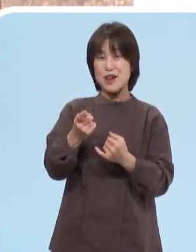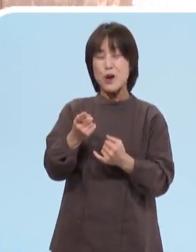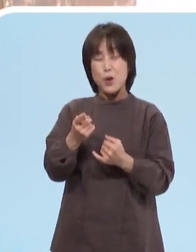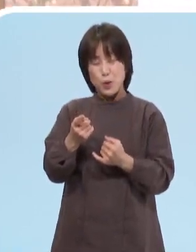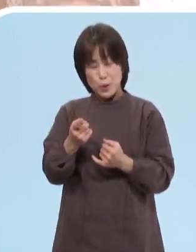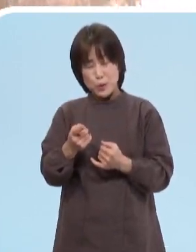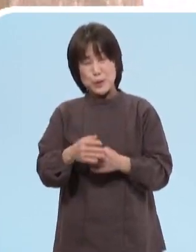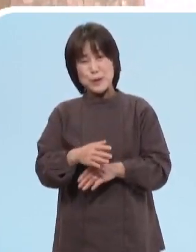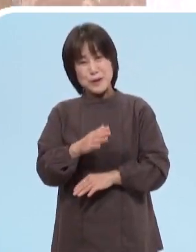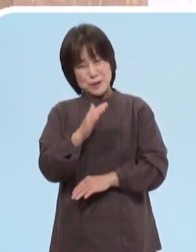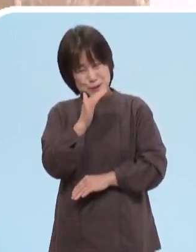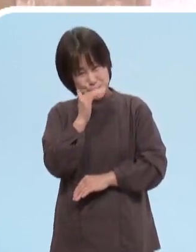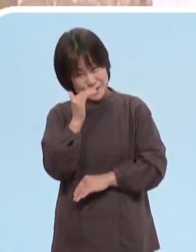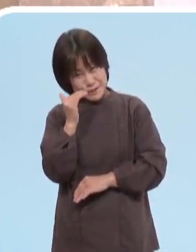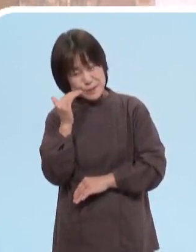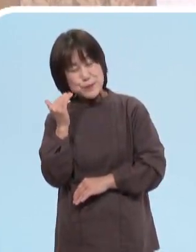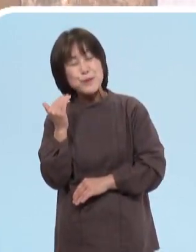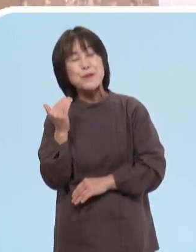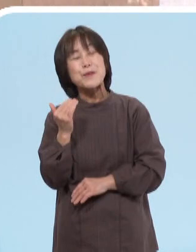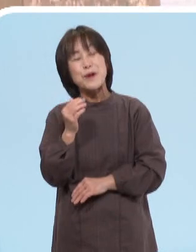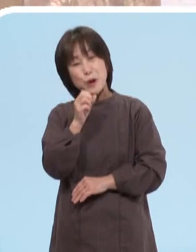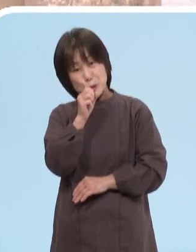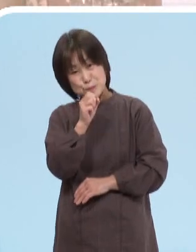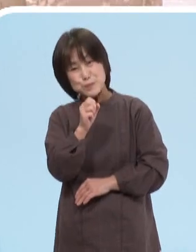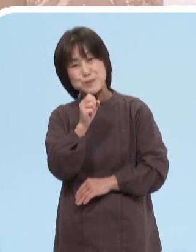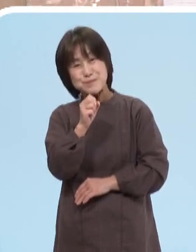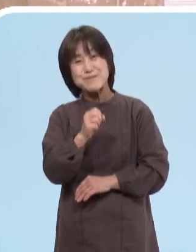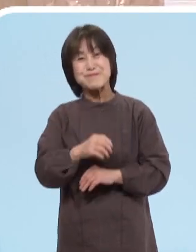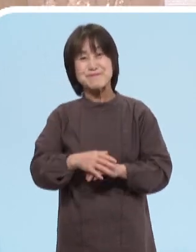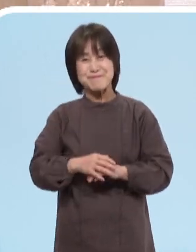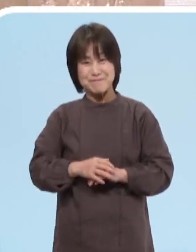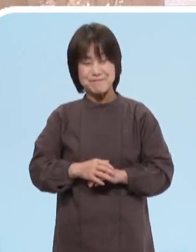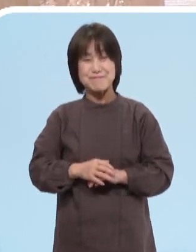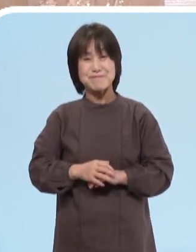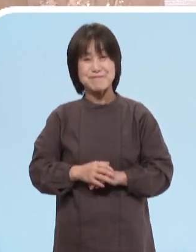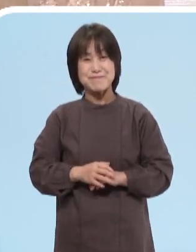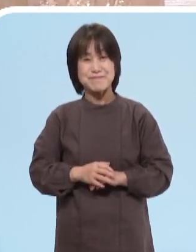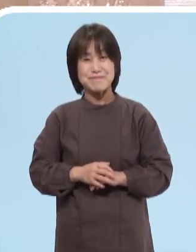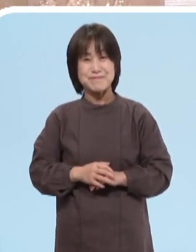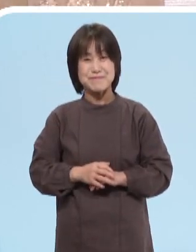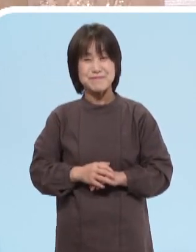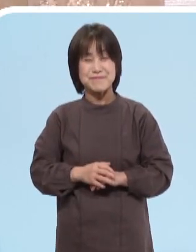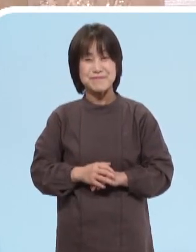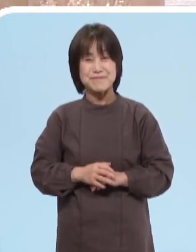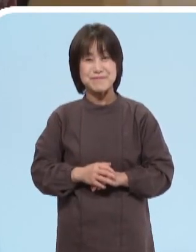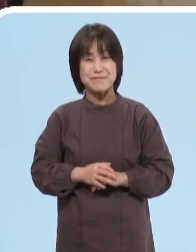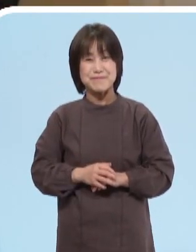ごいリアルなで品があってっていう感じですね。